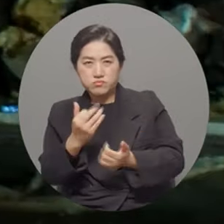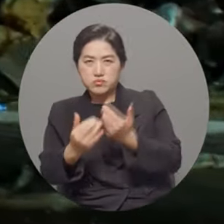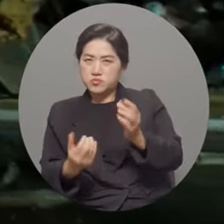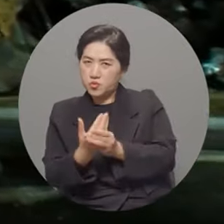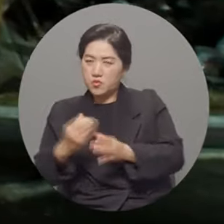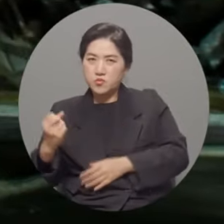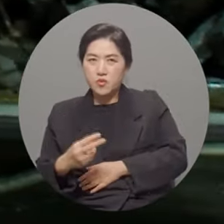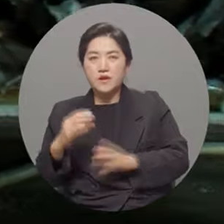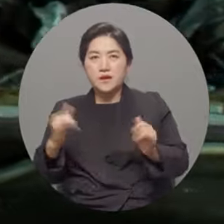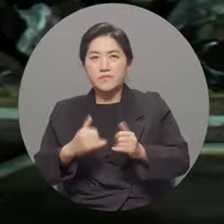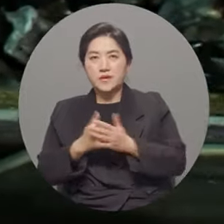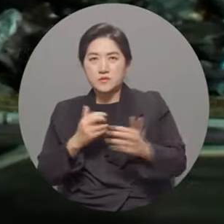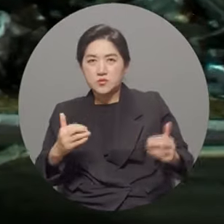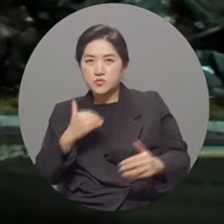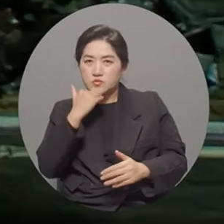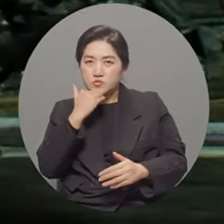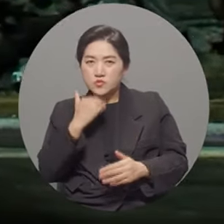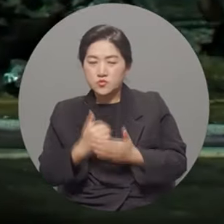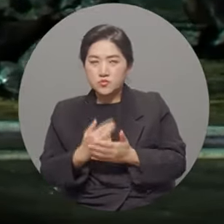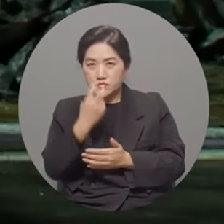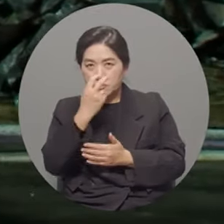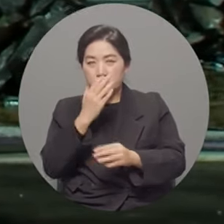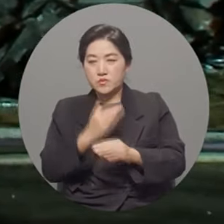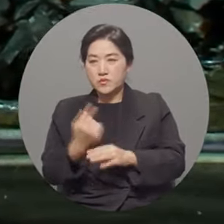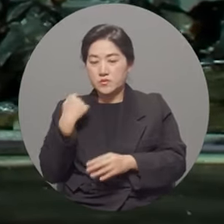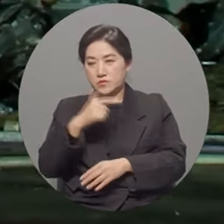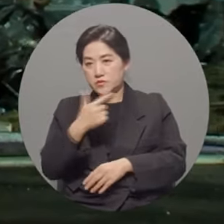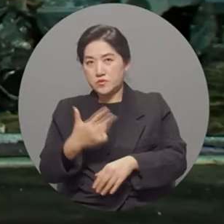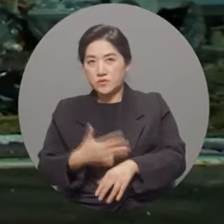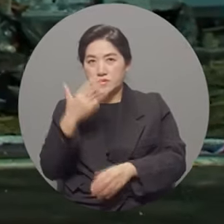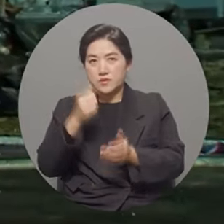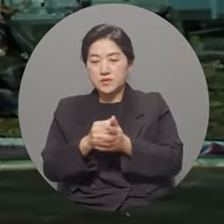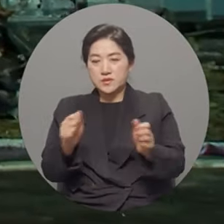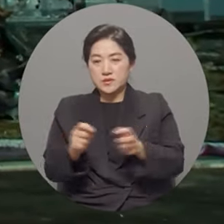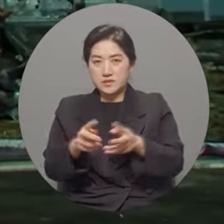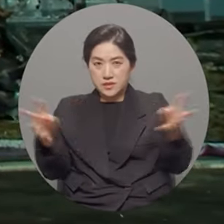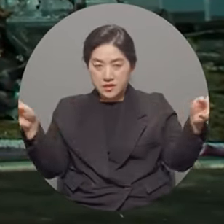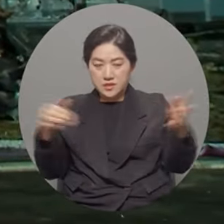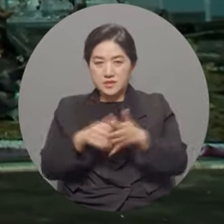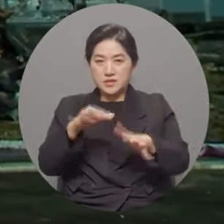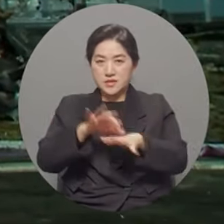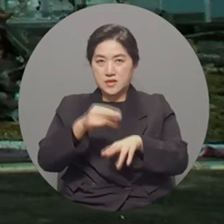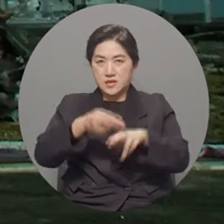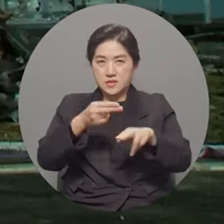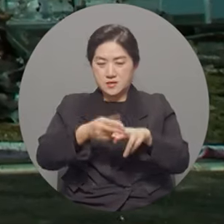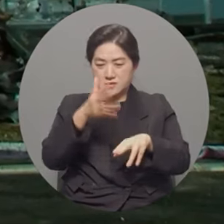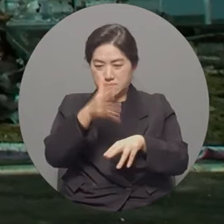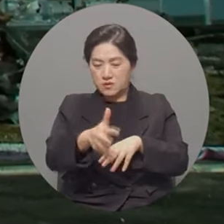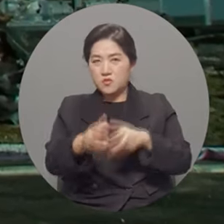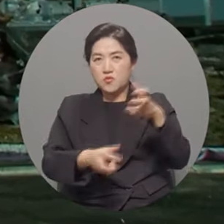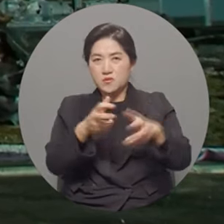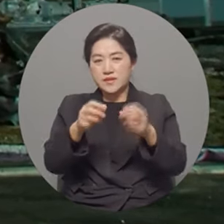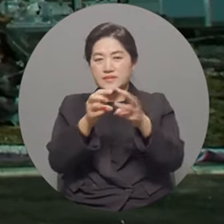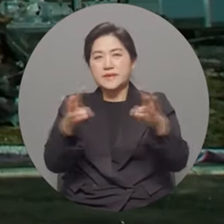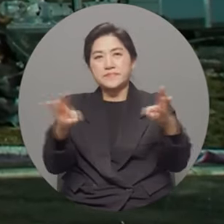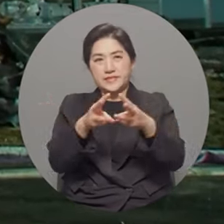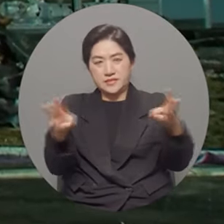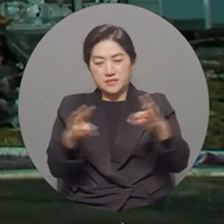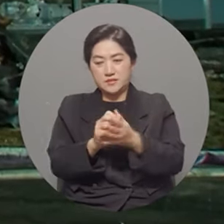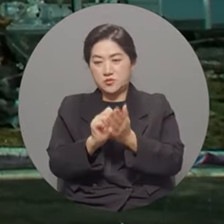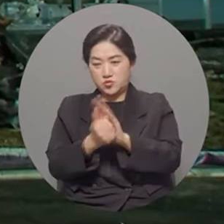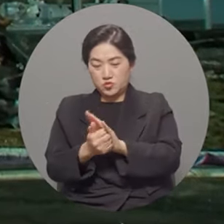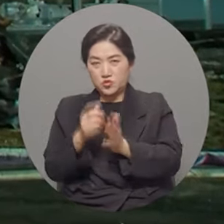있습니다. 불은 어제 저녁 8시쯤 4층짜리 육가공품 공장 건물 3층에서 시작됐습니다. 순직한